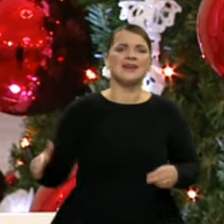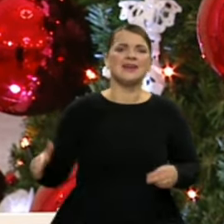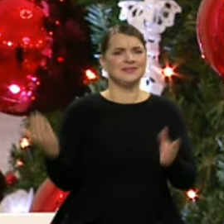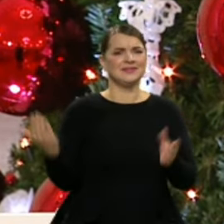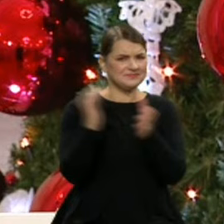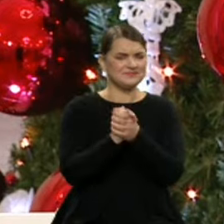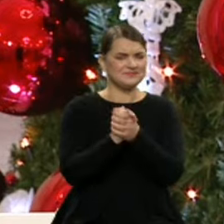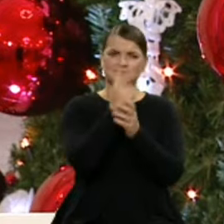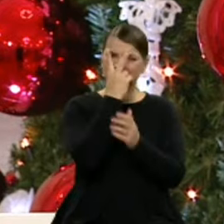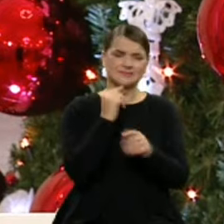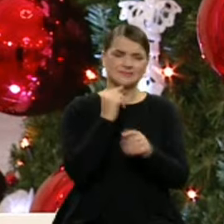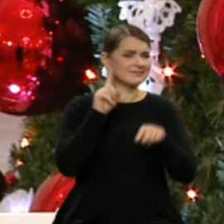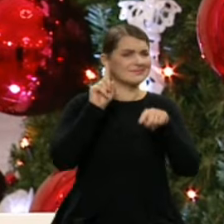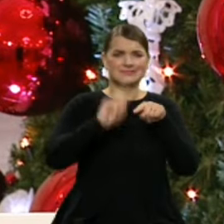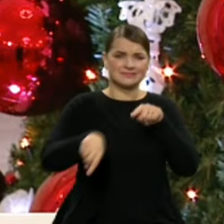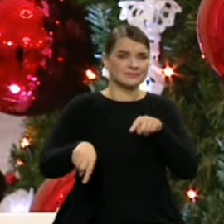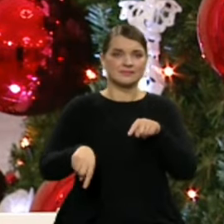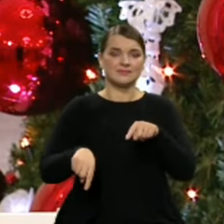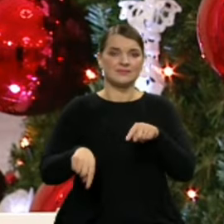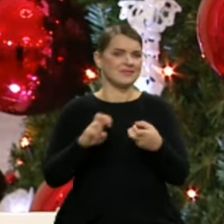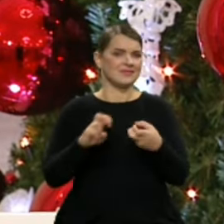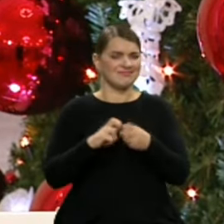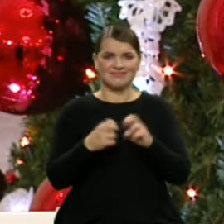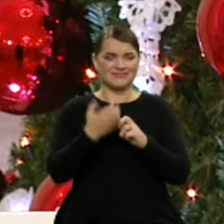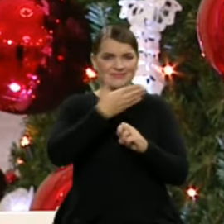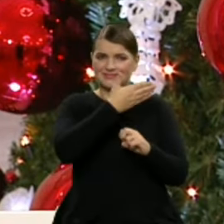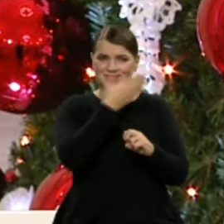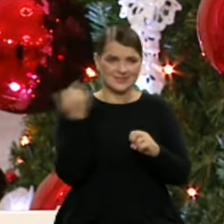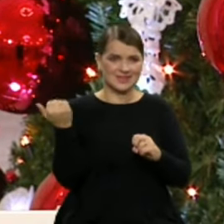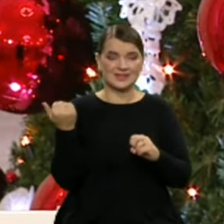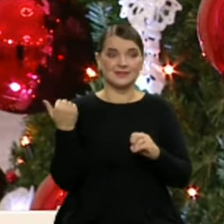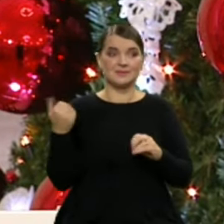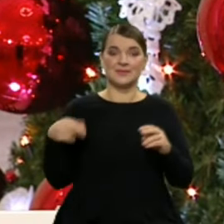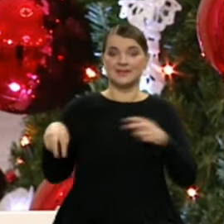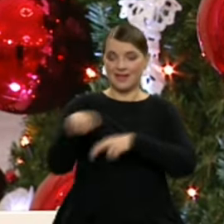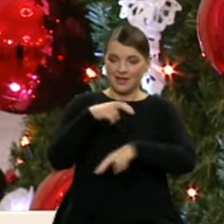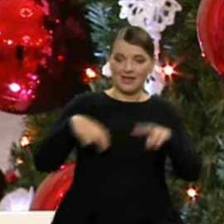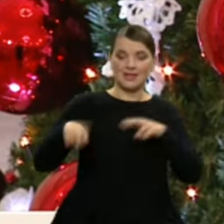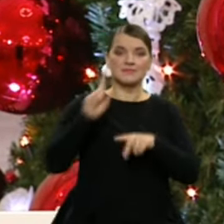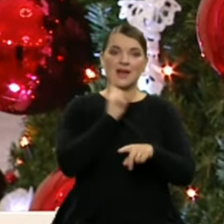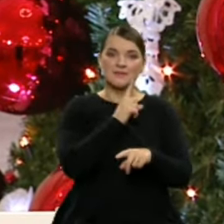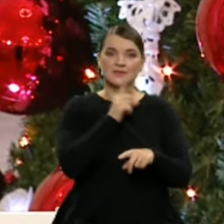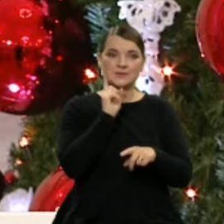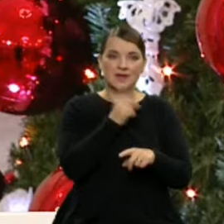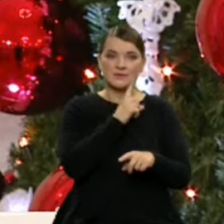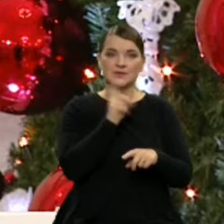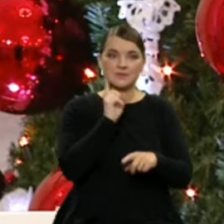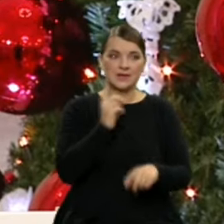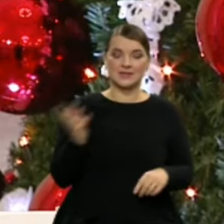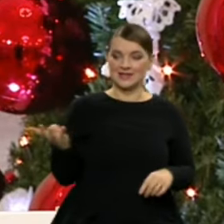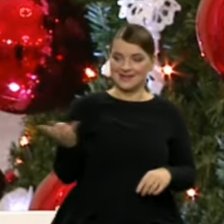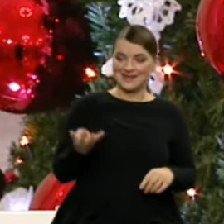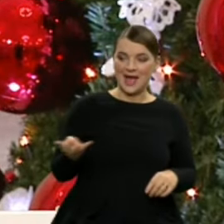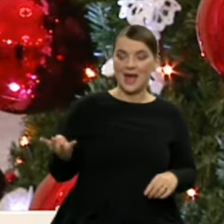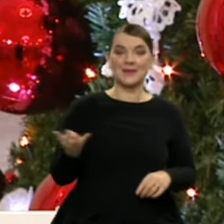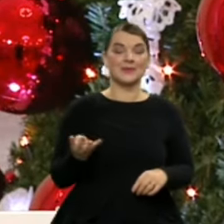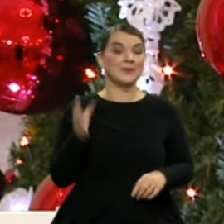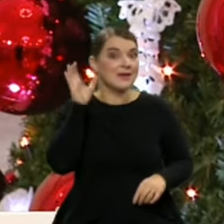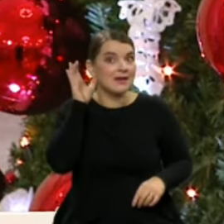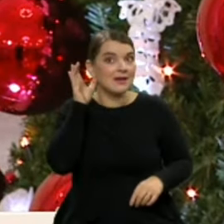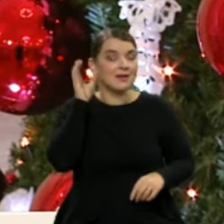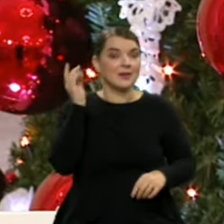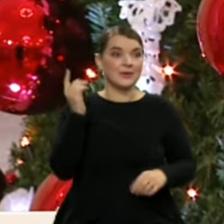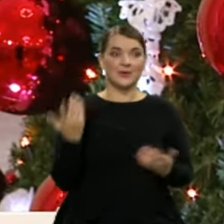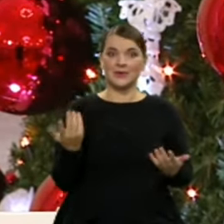patapo savi ir kai sukasi aplinkui ir šaukia mama, mama, keturi, tai ten po